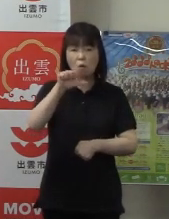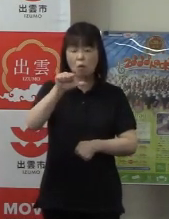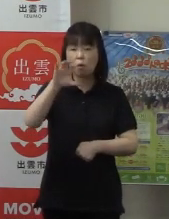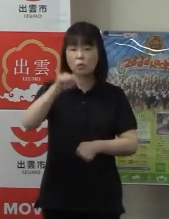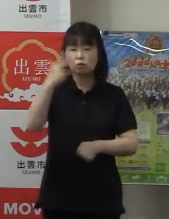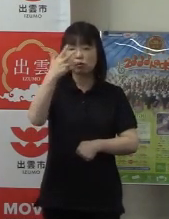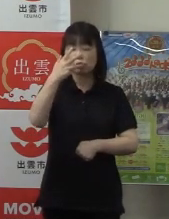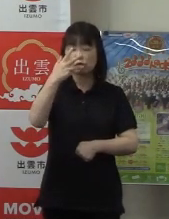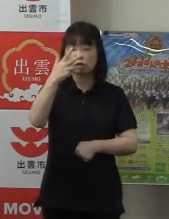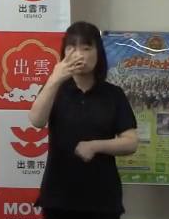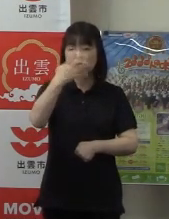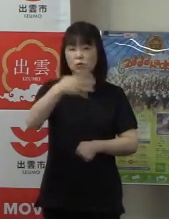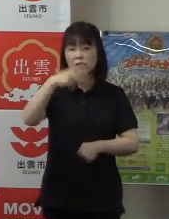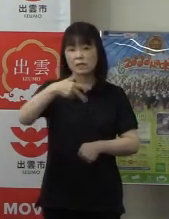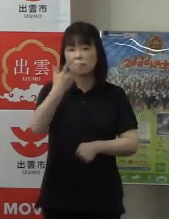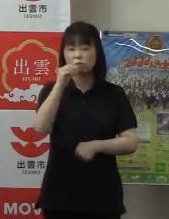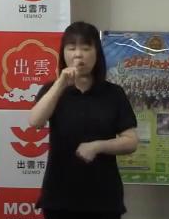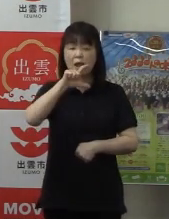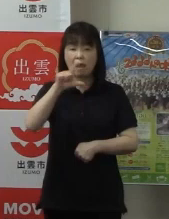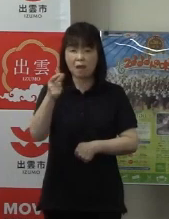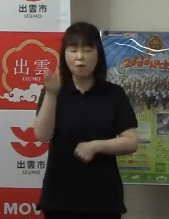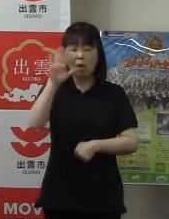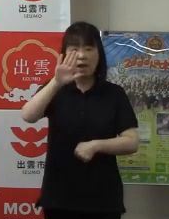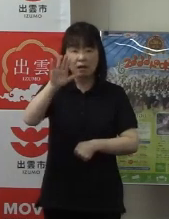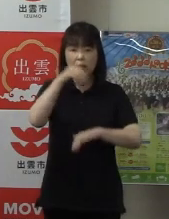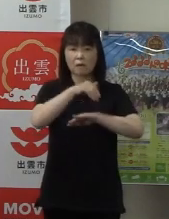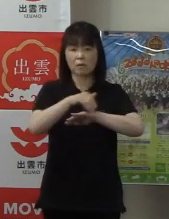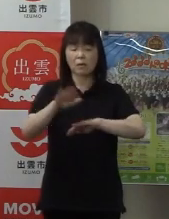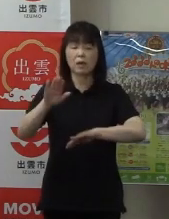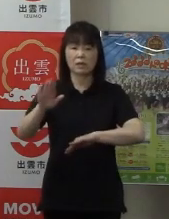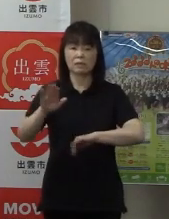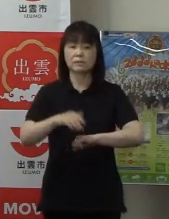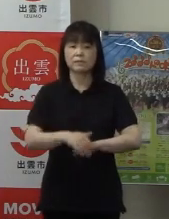生じておるということでございます。